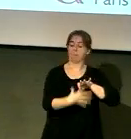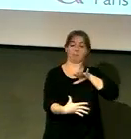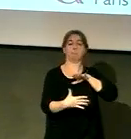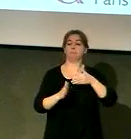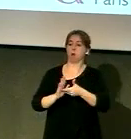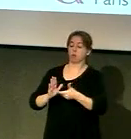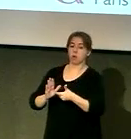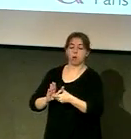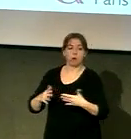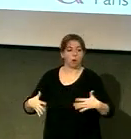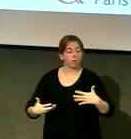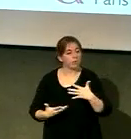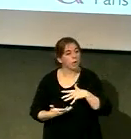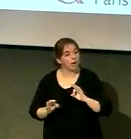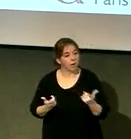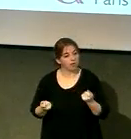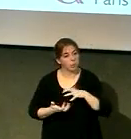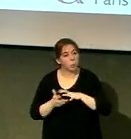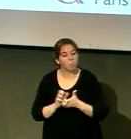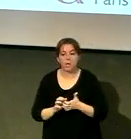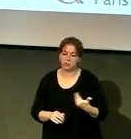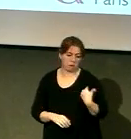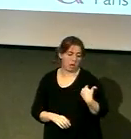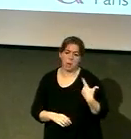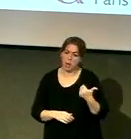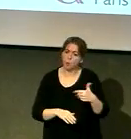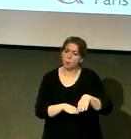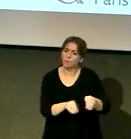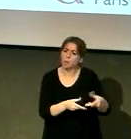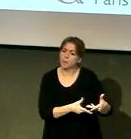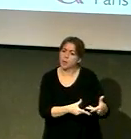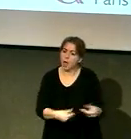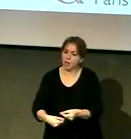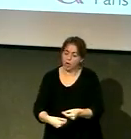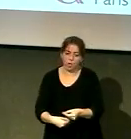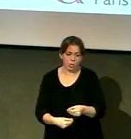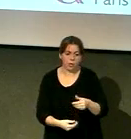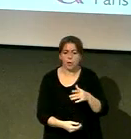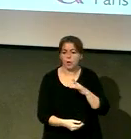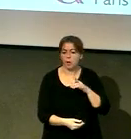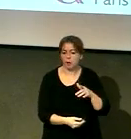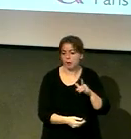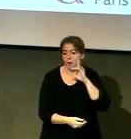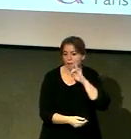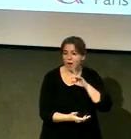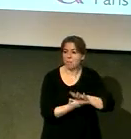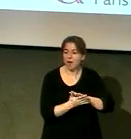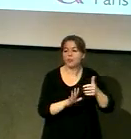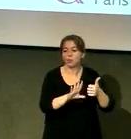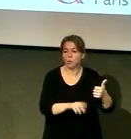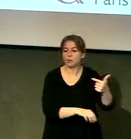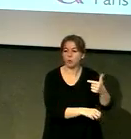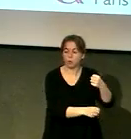c'est très complexe. Là, j'ai rencontré une famille d'accueil, elle a 62 ans, et on vient de lui redonner un autre enfant